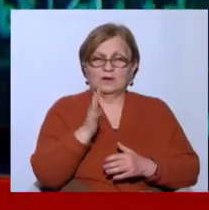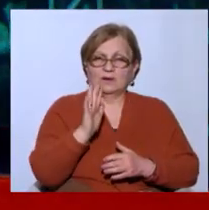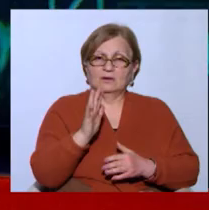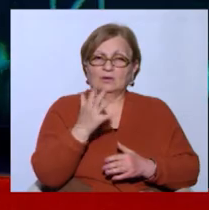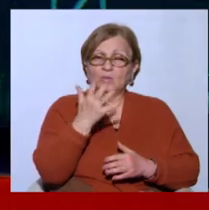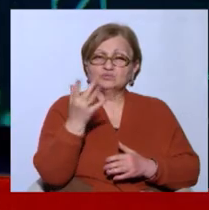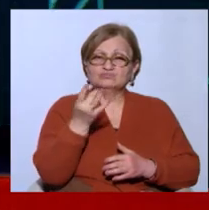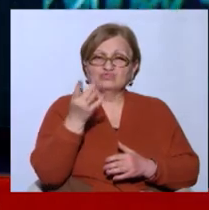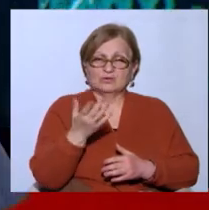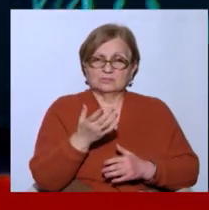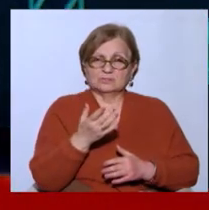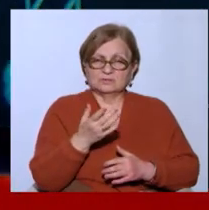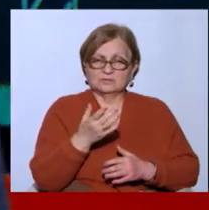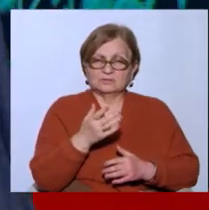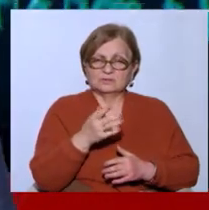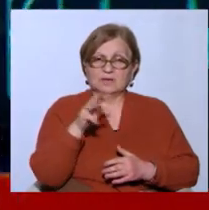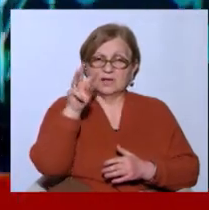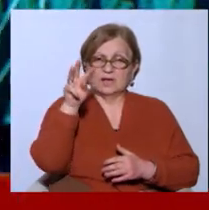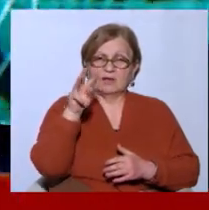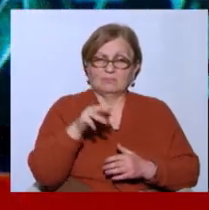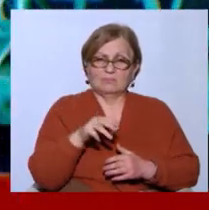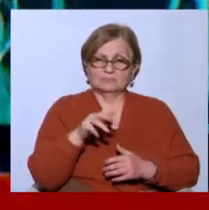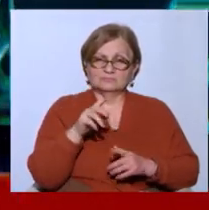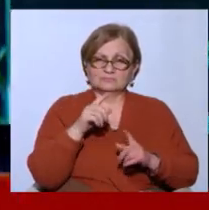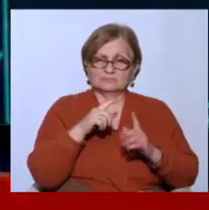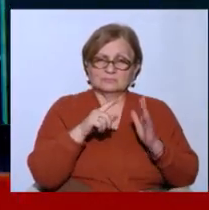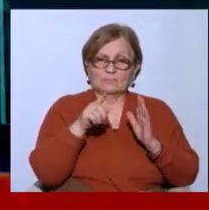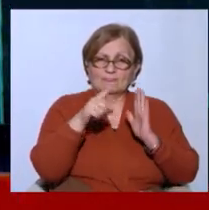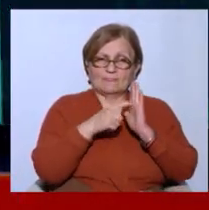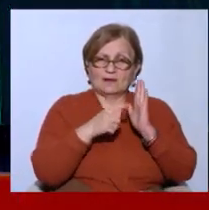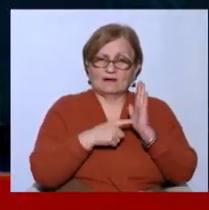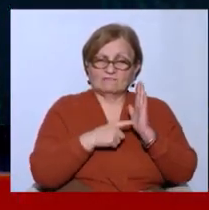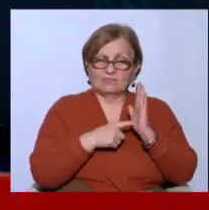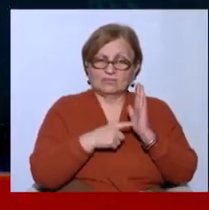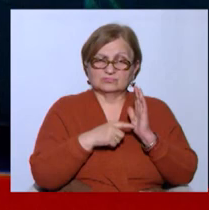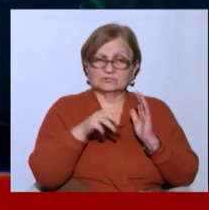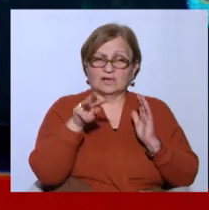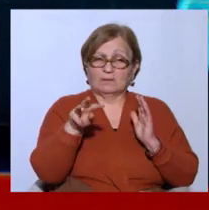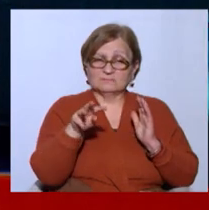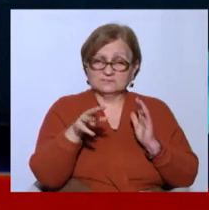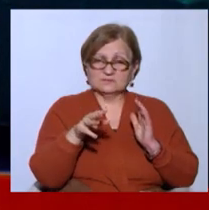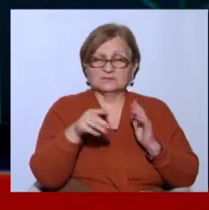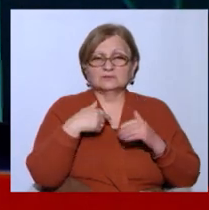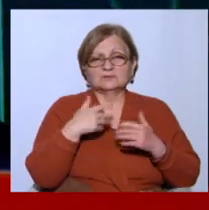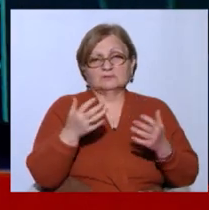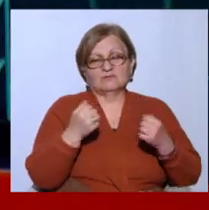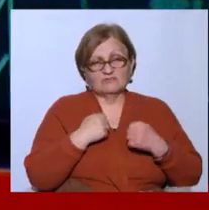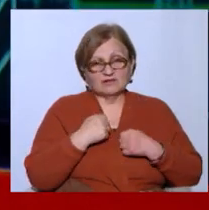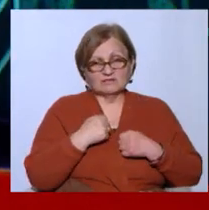ფაქტორიალ ჯერ. ანუ m ფაქტორიალ ჯერ. შესაბამისად ეს უნდა გავყოთ m-ზე და მაშინ ჩვენ გვექნება ეგრეთ